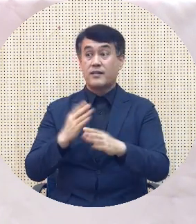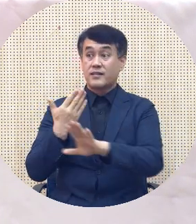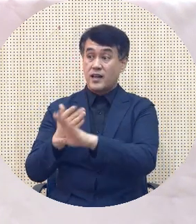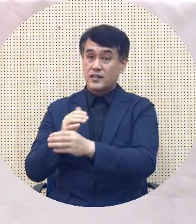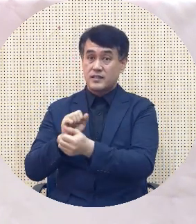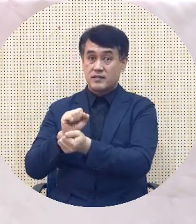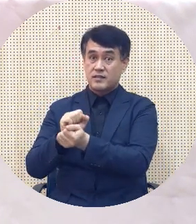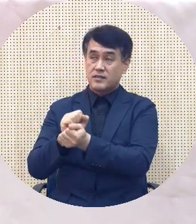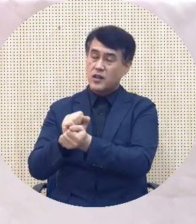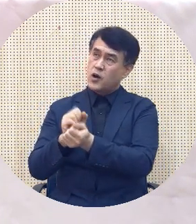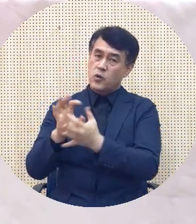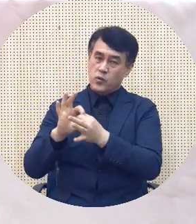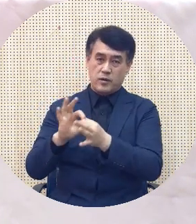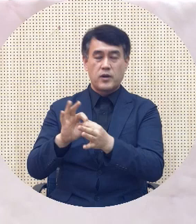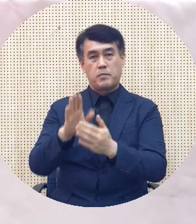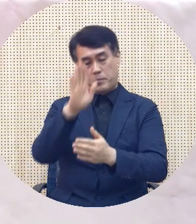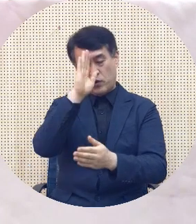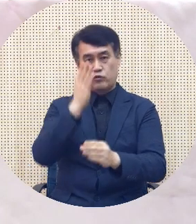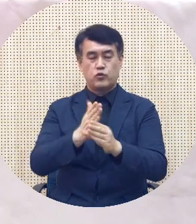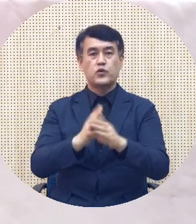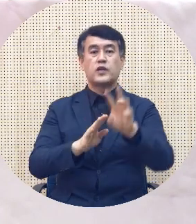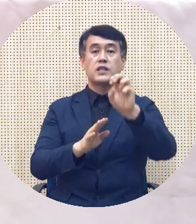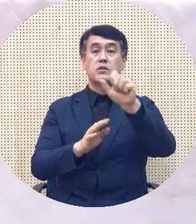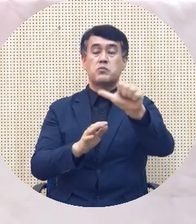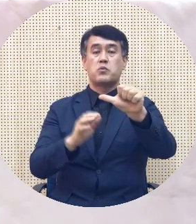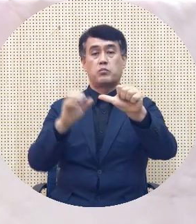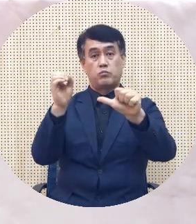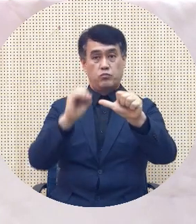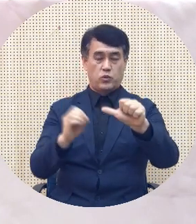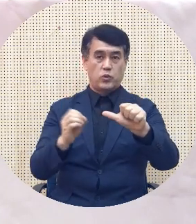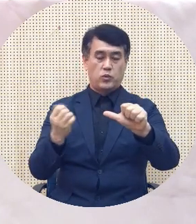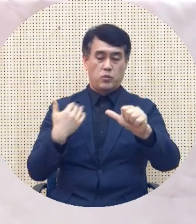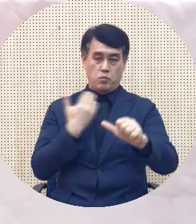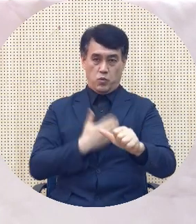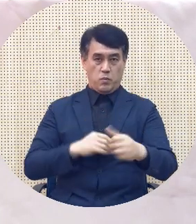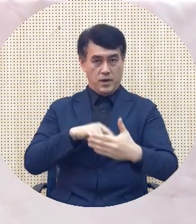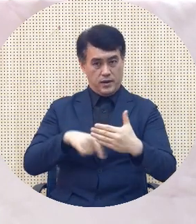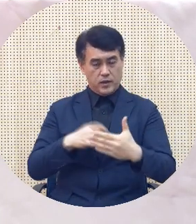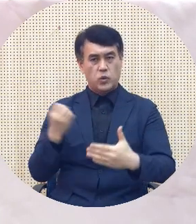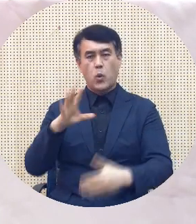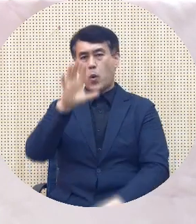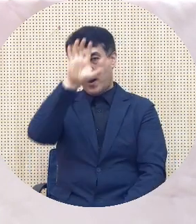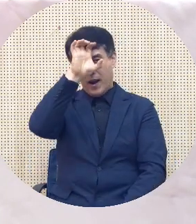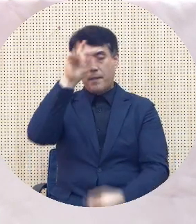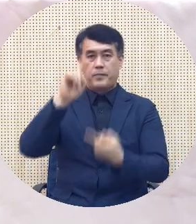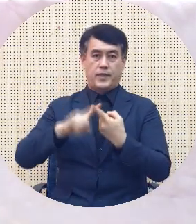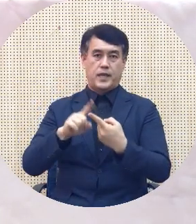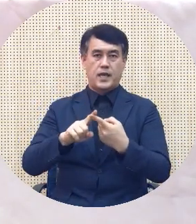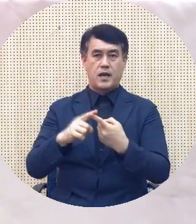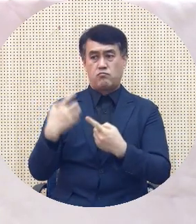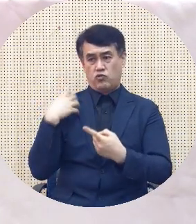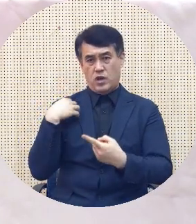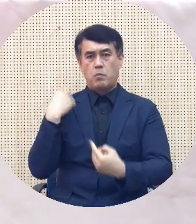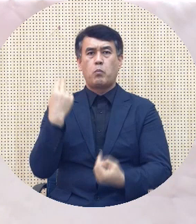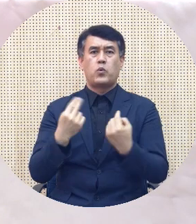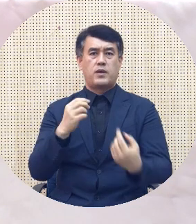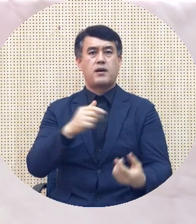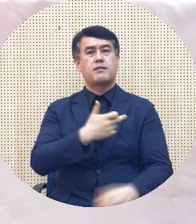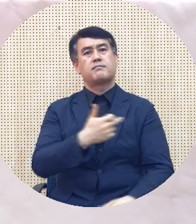질환의 35%를 차지하여 심뇌혈관 질환, 암으로 인한 부담을 추월하였다고